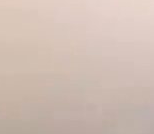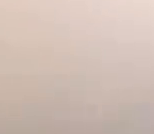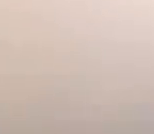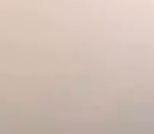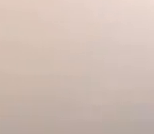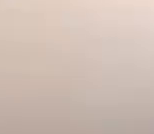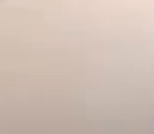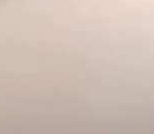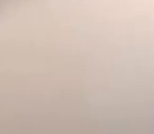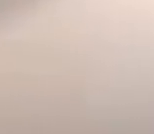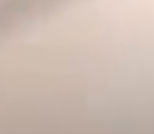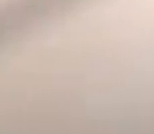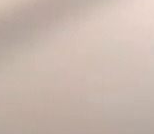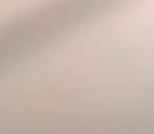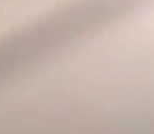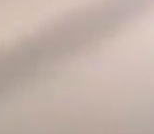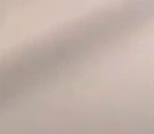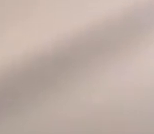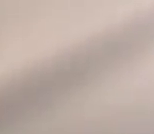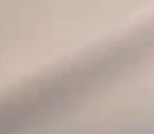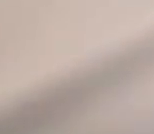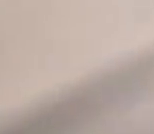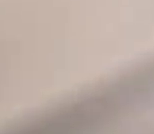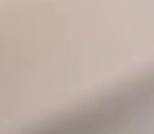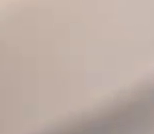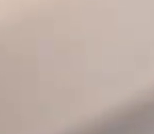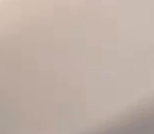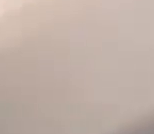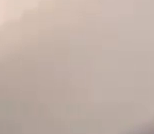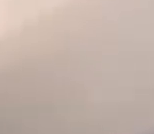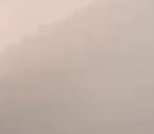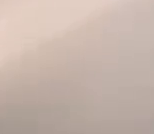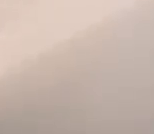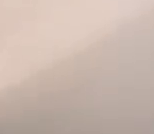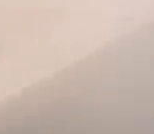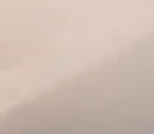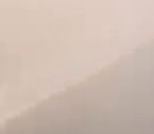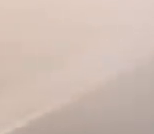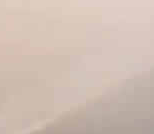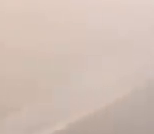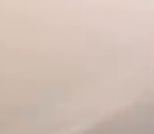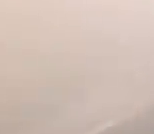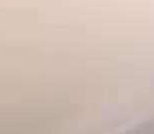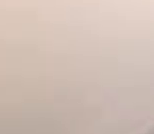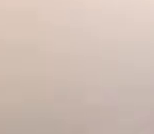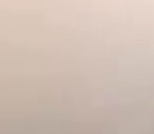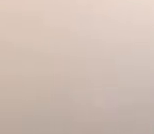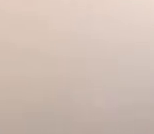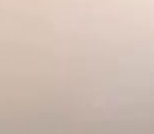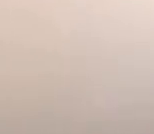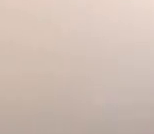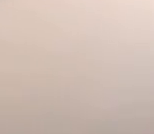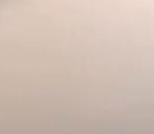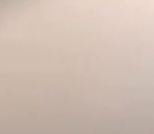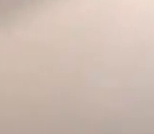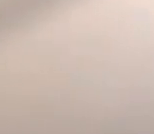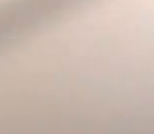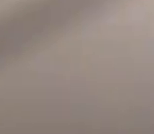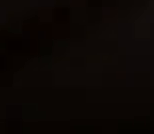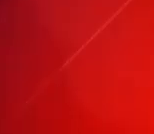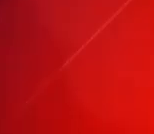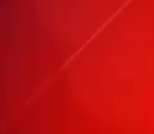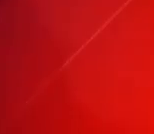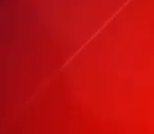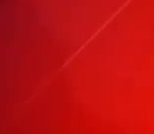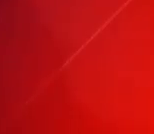pwede nyo rin kaming makasama sa GMA Pinoy TV at sa www.gmanews.tv.